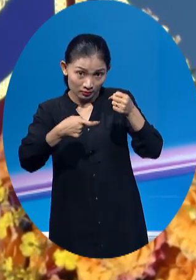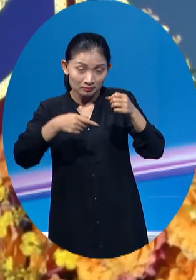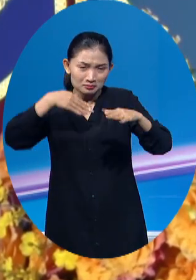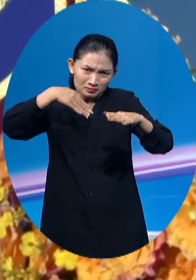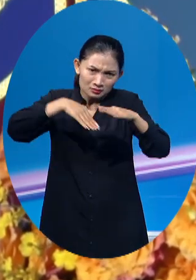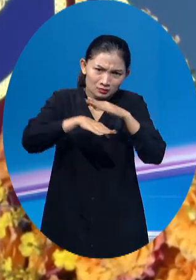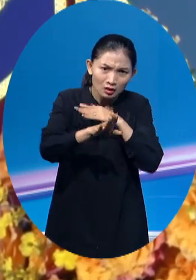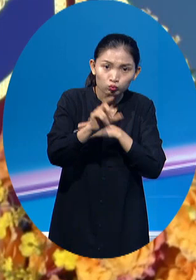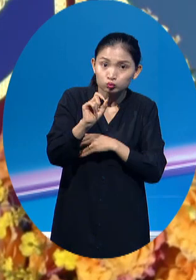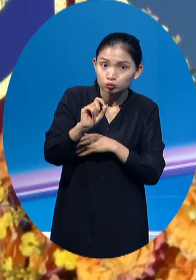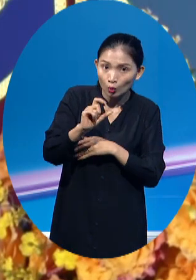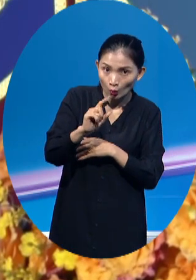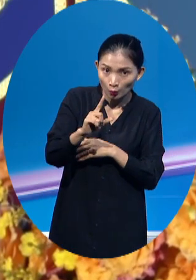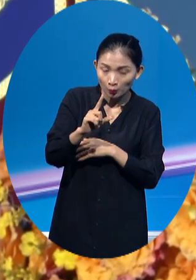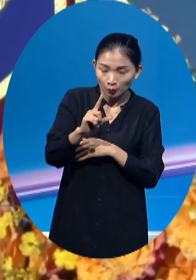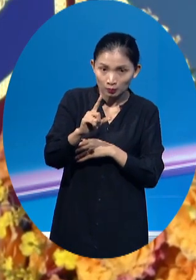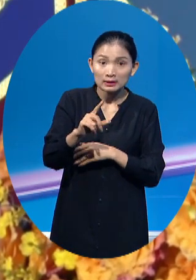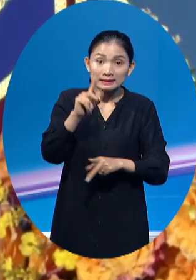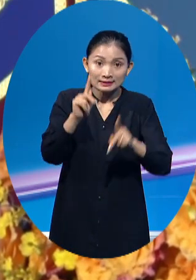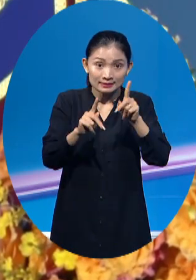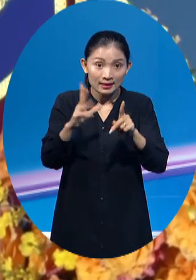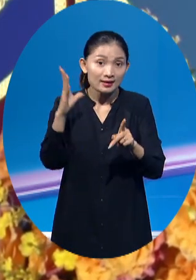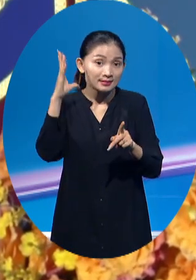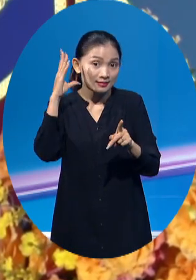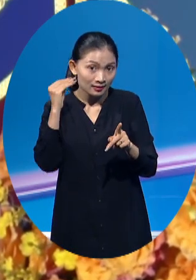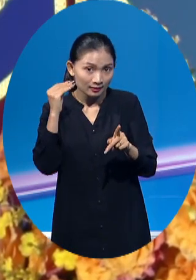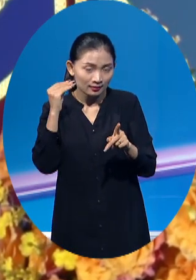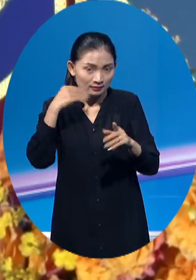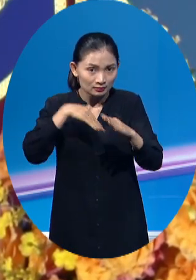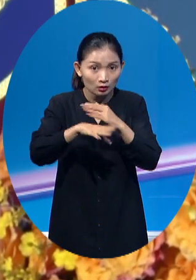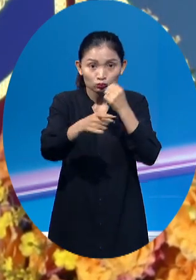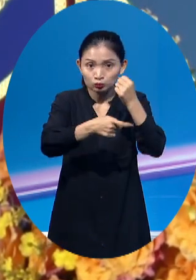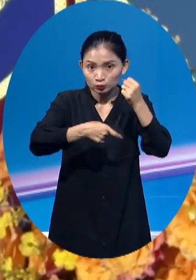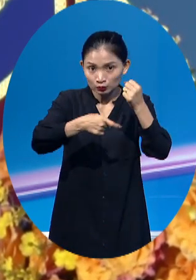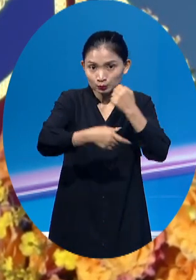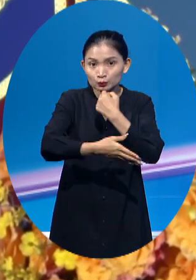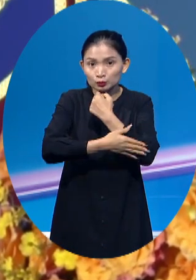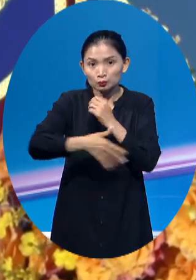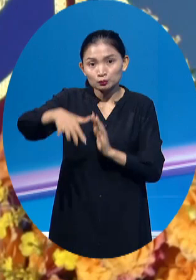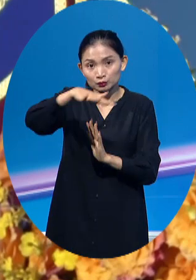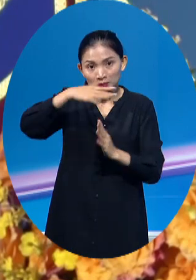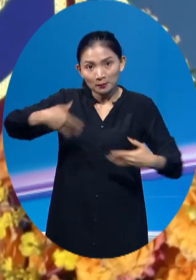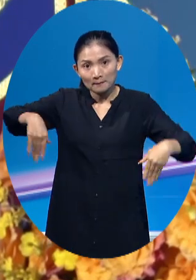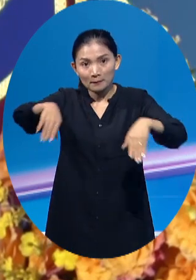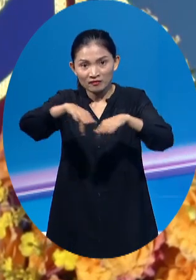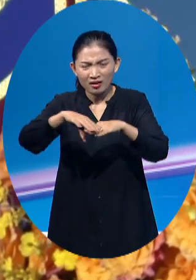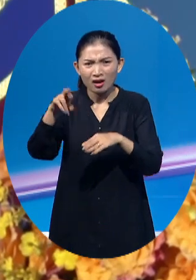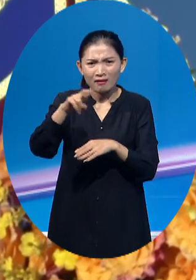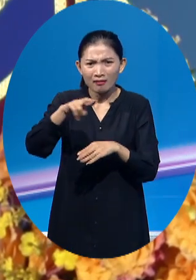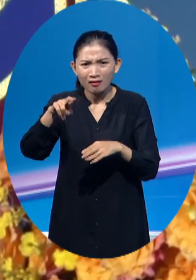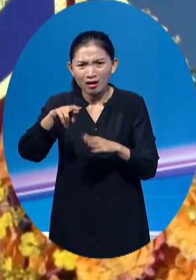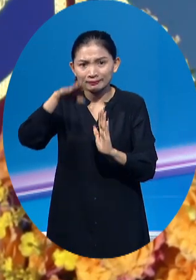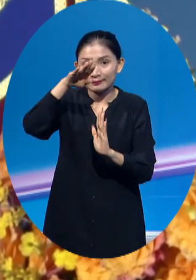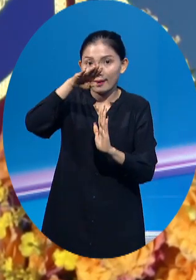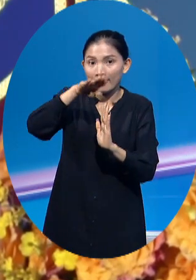dựng kinh tế xanh, kinh tế tuần hoàn trong nông nghiệp, góp phần bảo vệ môi trường, giảm phát thải nhà kính, khuyến khích khởi